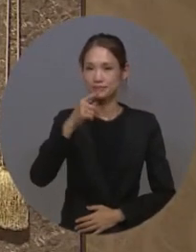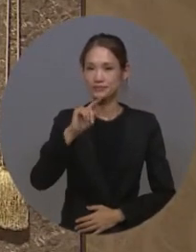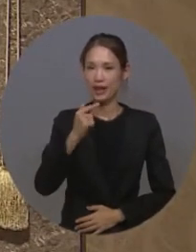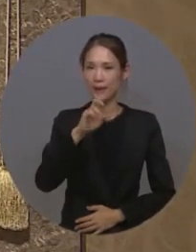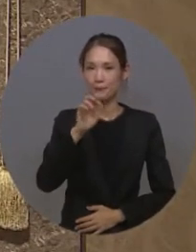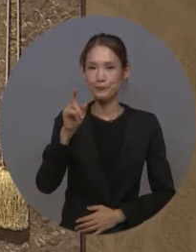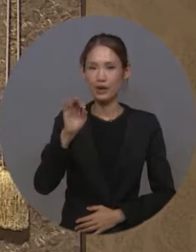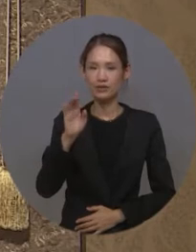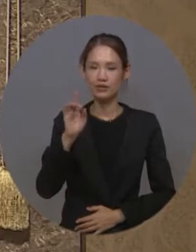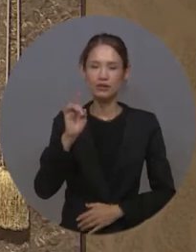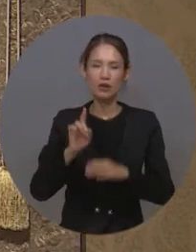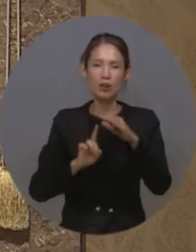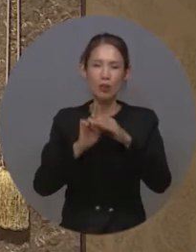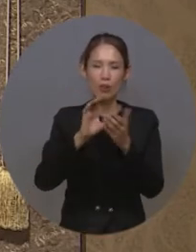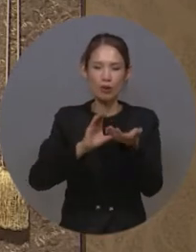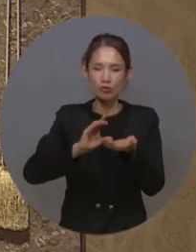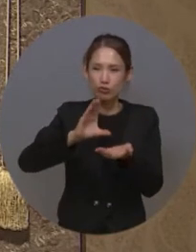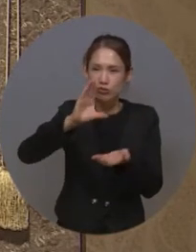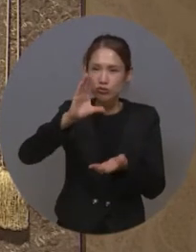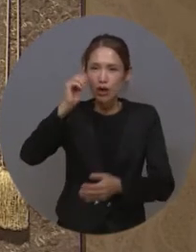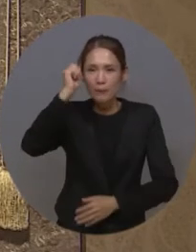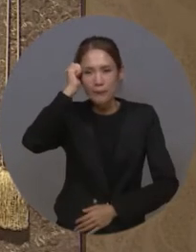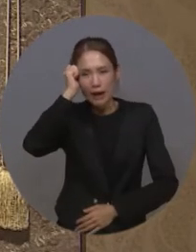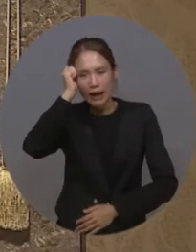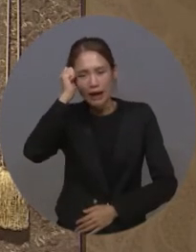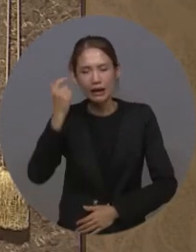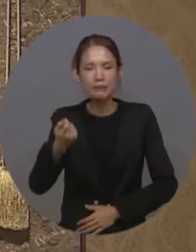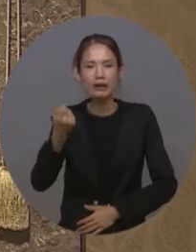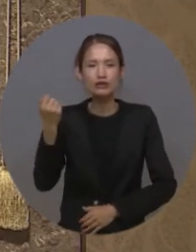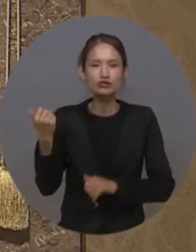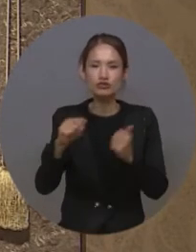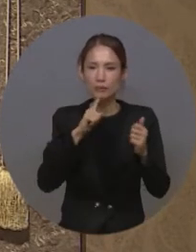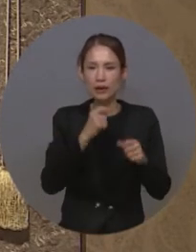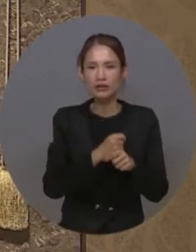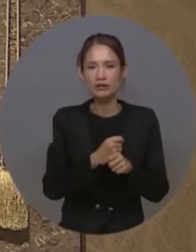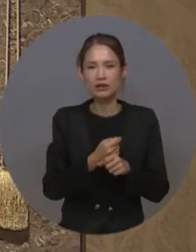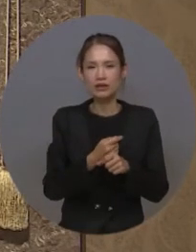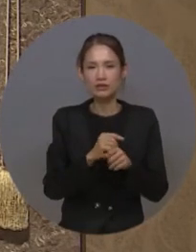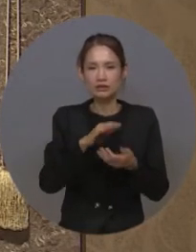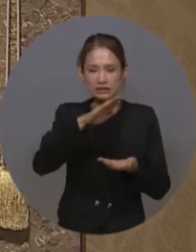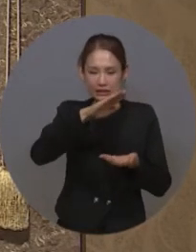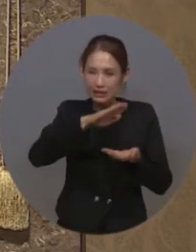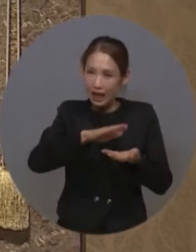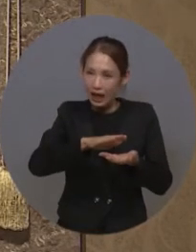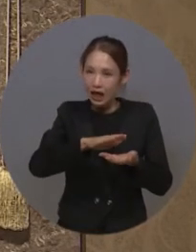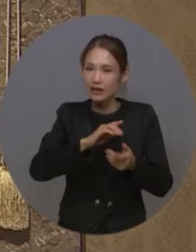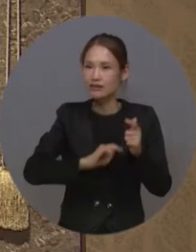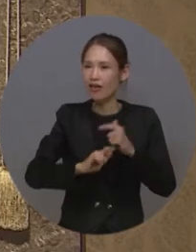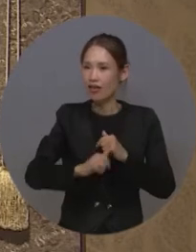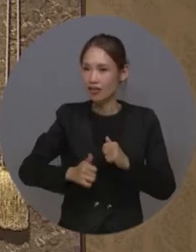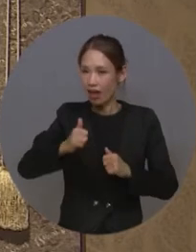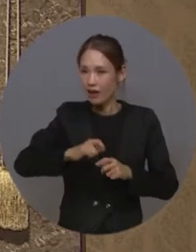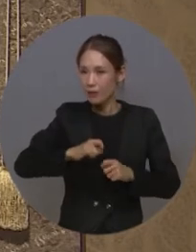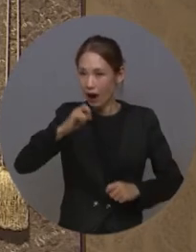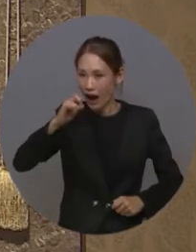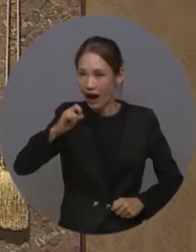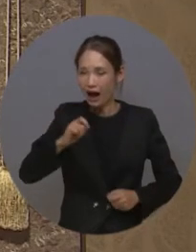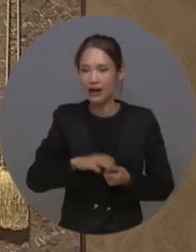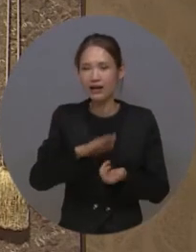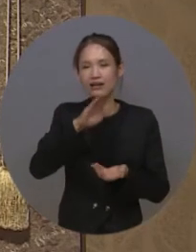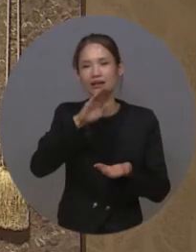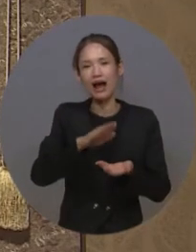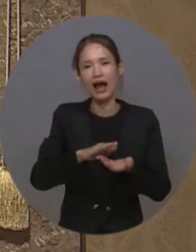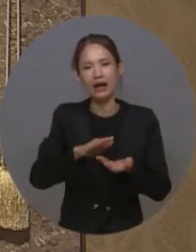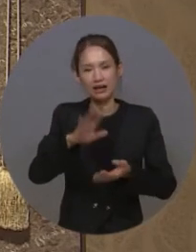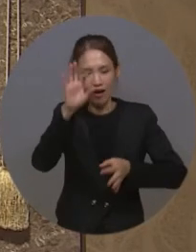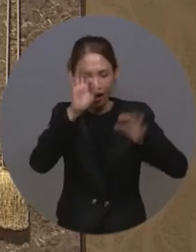죽는다 라고 말을 제 드리니까 사람들이 따진 100 에는 오래 살지 않을까 라고 생각해서 또 낮은 베개를 또